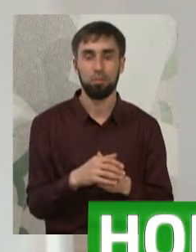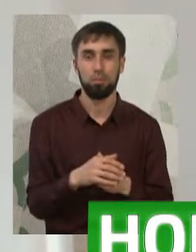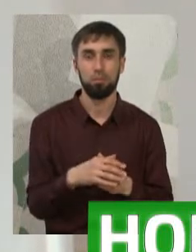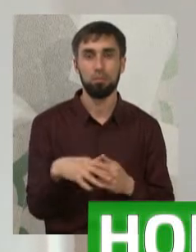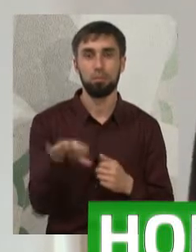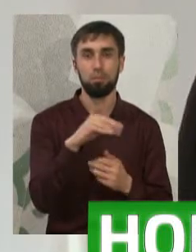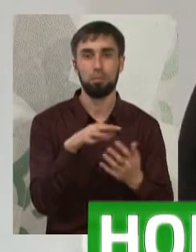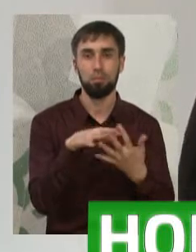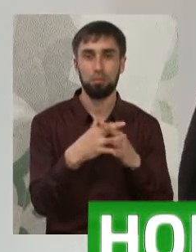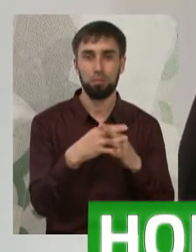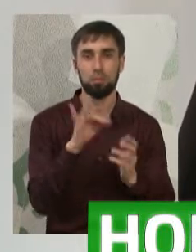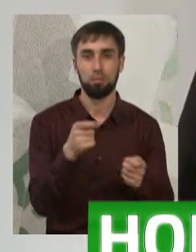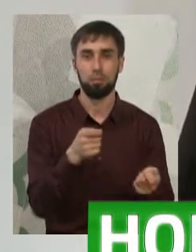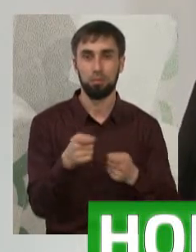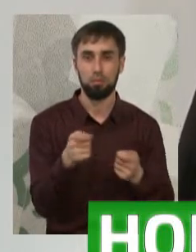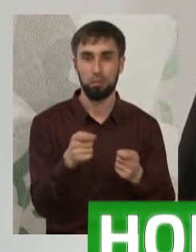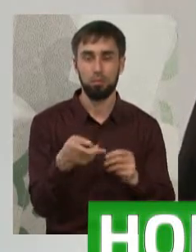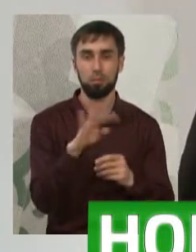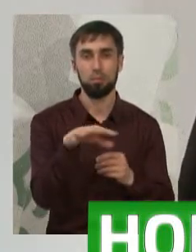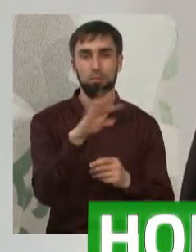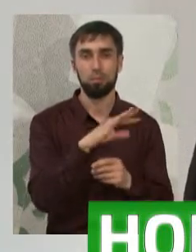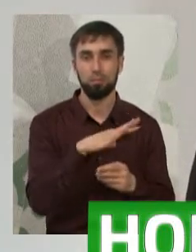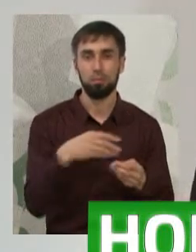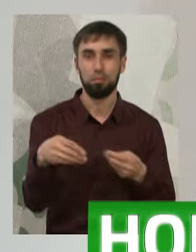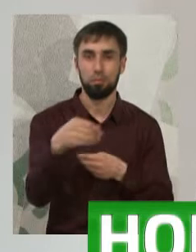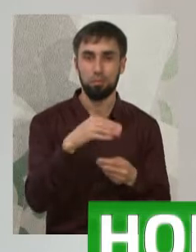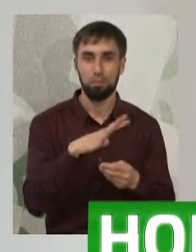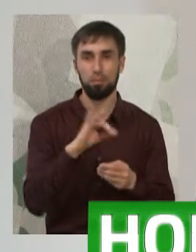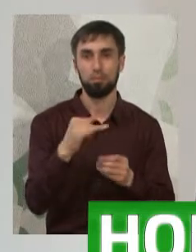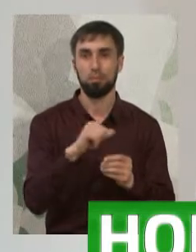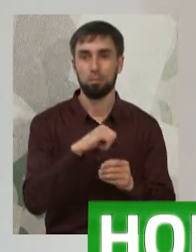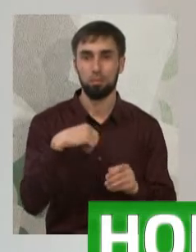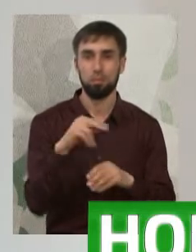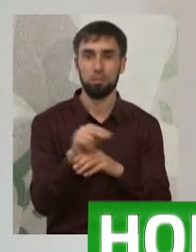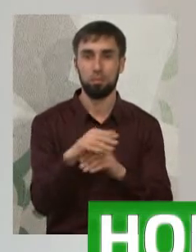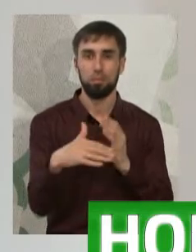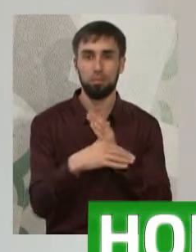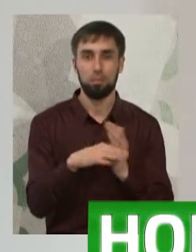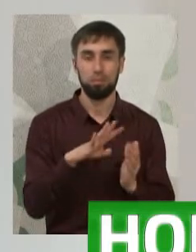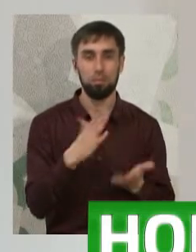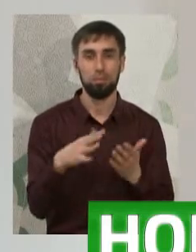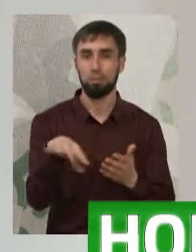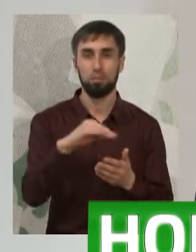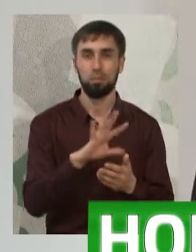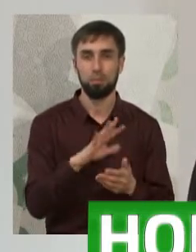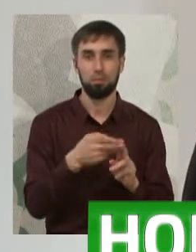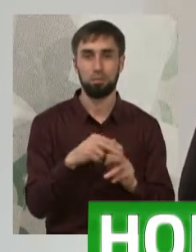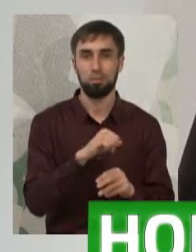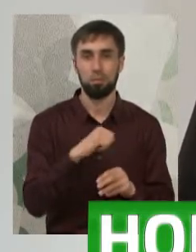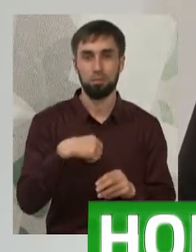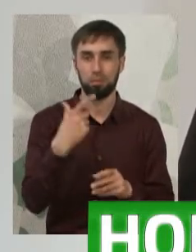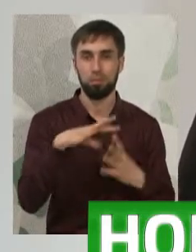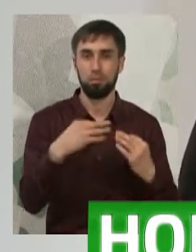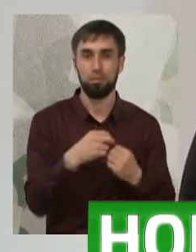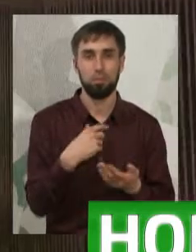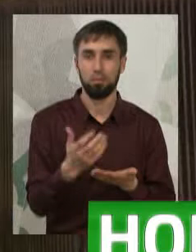Односельчане, работники администрации и те ребята, которые не просто собрали деньги, но и помогали в самом ремонте. Если бы не они все, у нас ничего не получилось. Я